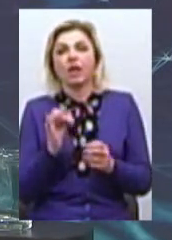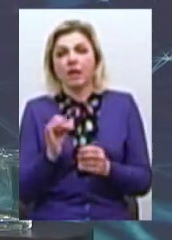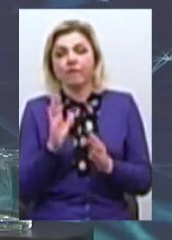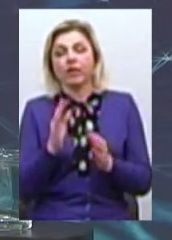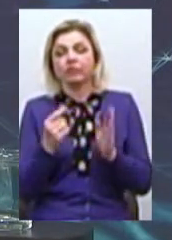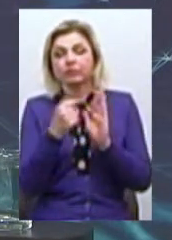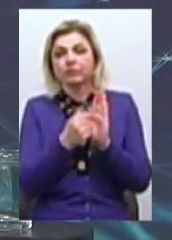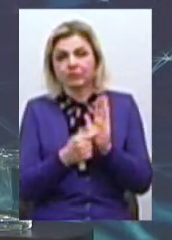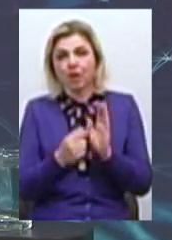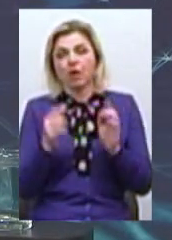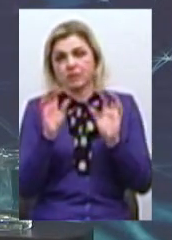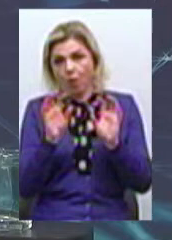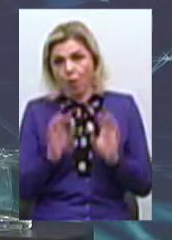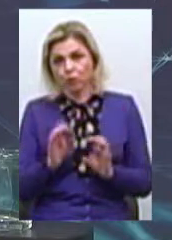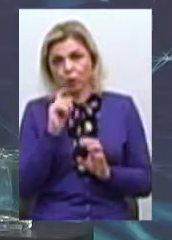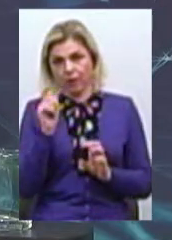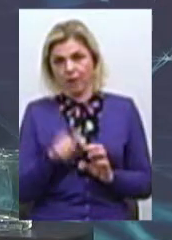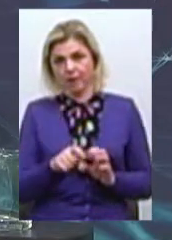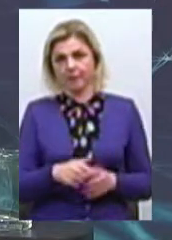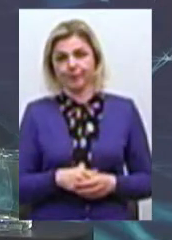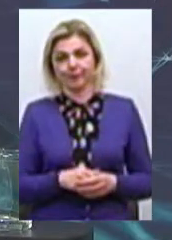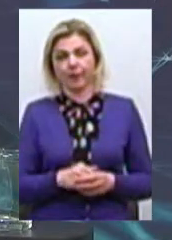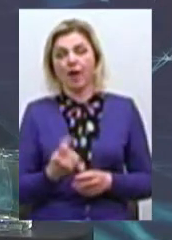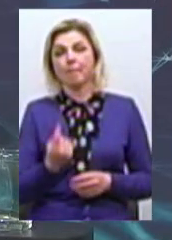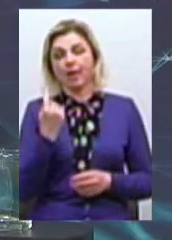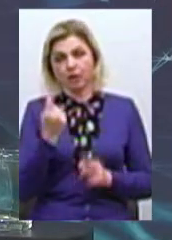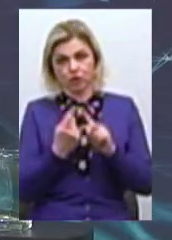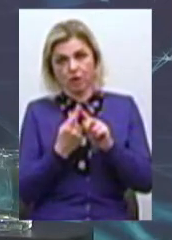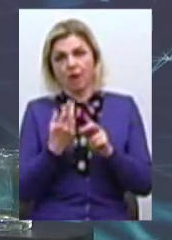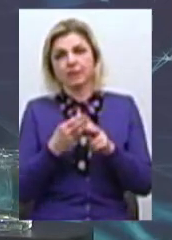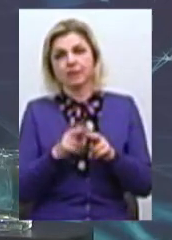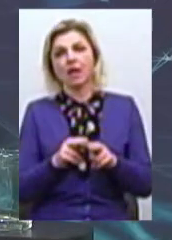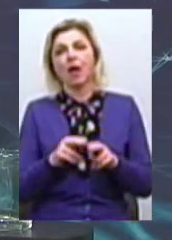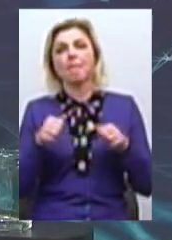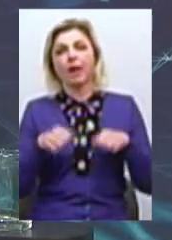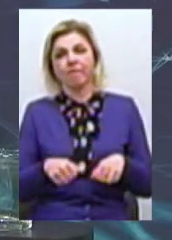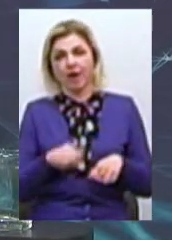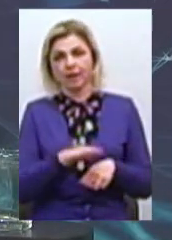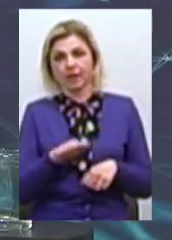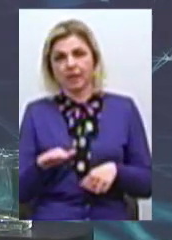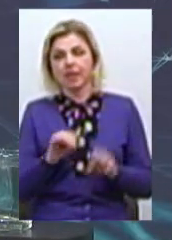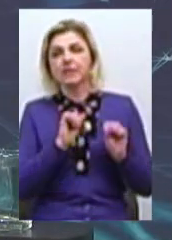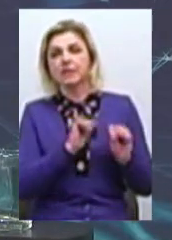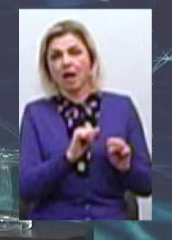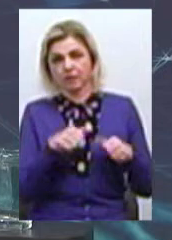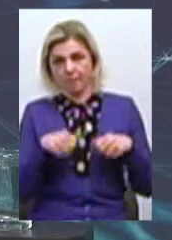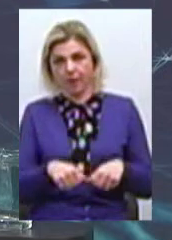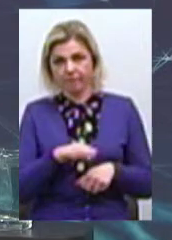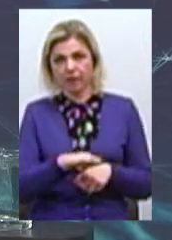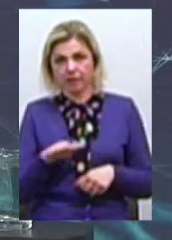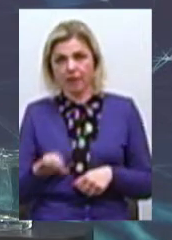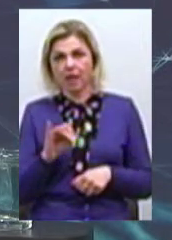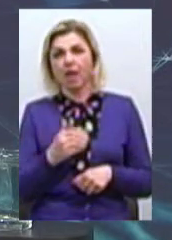закону України? Ну, по-перше, це права дитини, захист прав дитини і